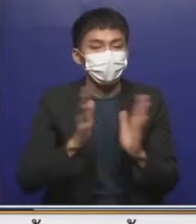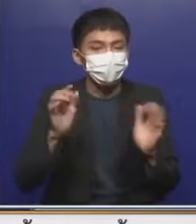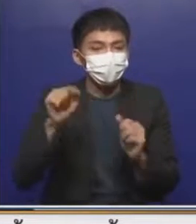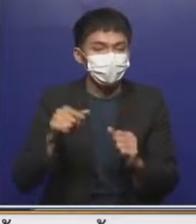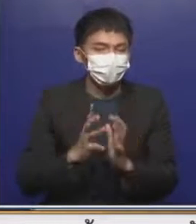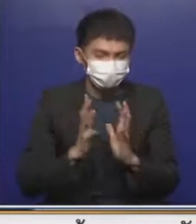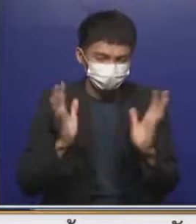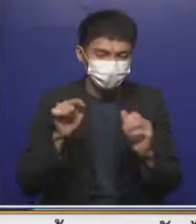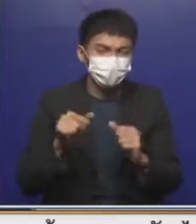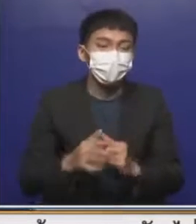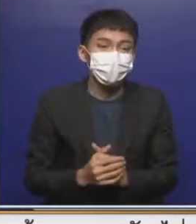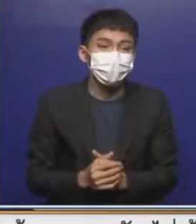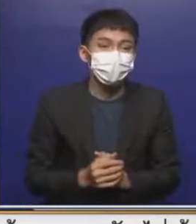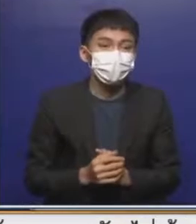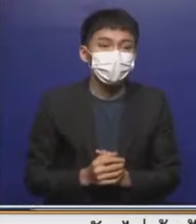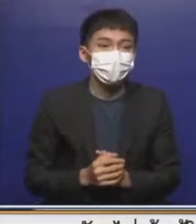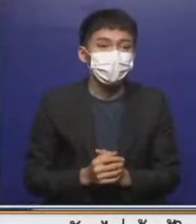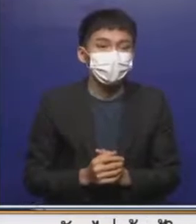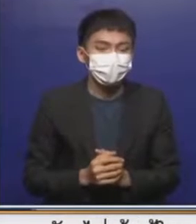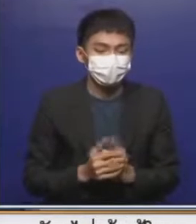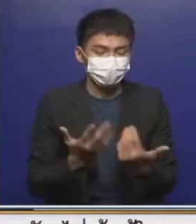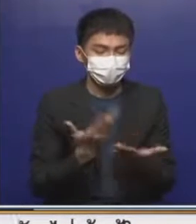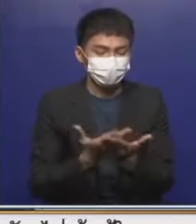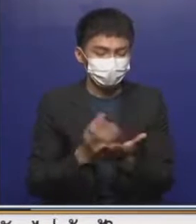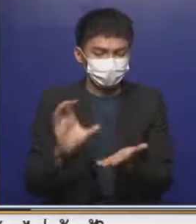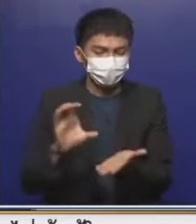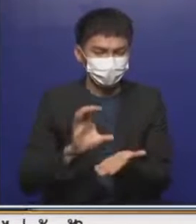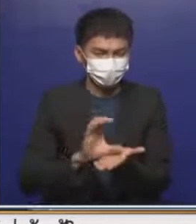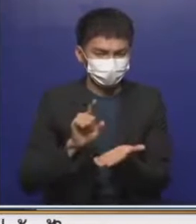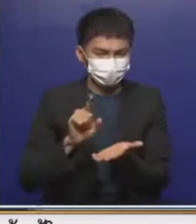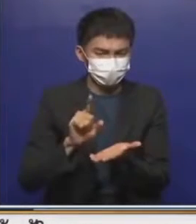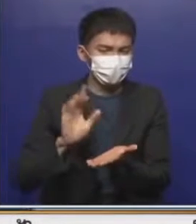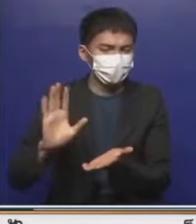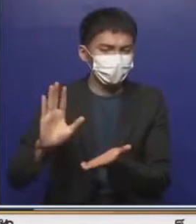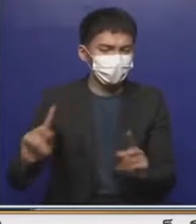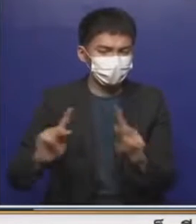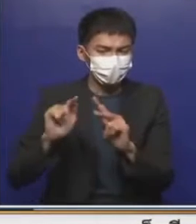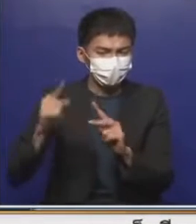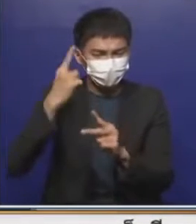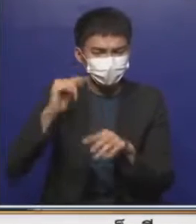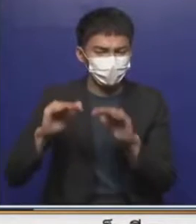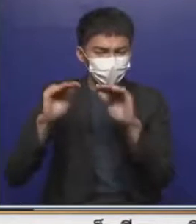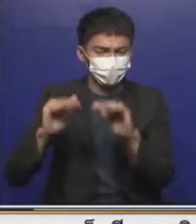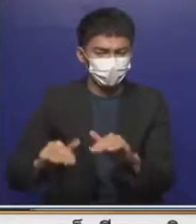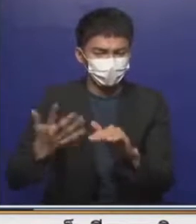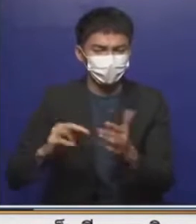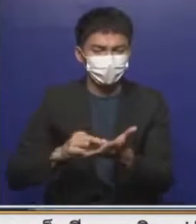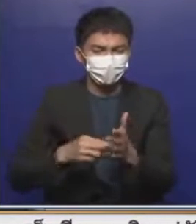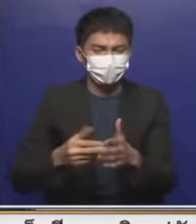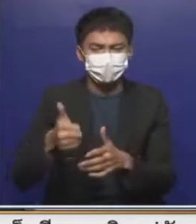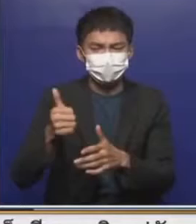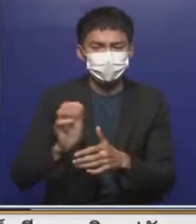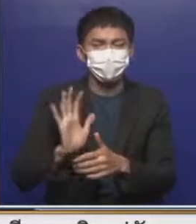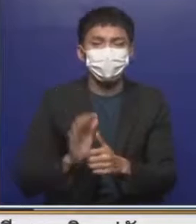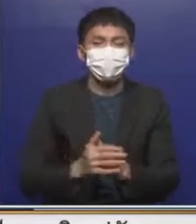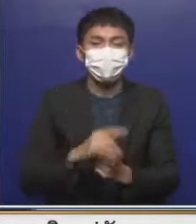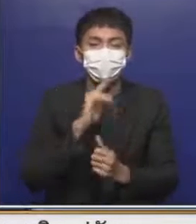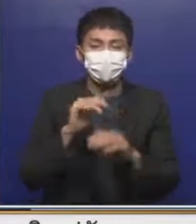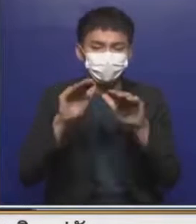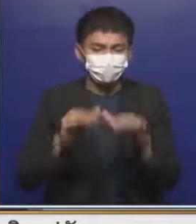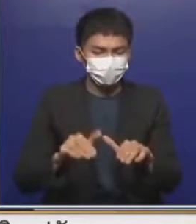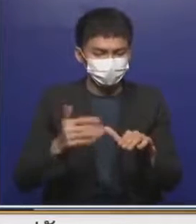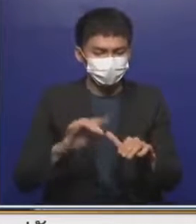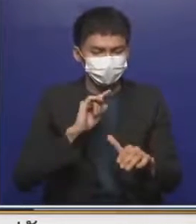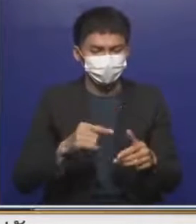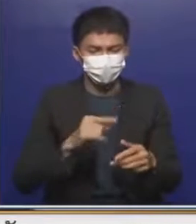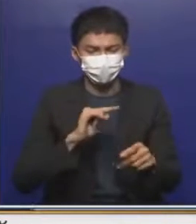ท่บาทนครัผมยืนยวางบประมาณที่อ้างวาปรบรถแล้วไม่ได้หมายความวาดีแล้วถ้าปรบรถแล้วยังมีงบ